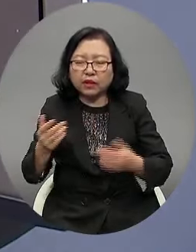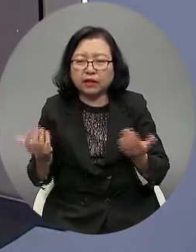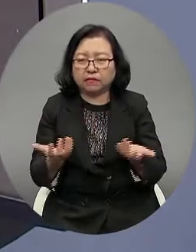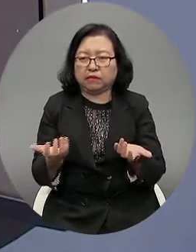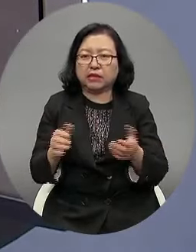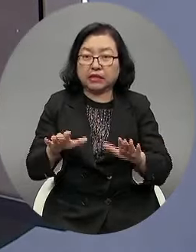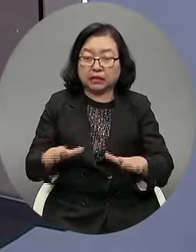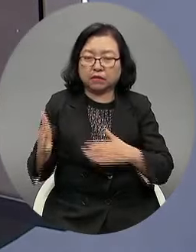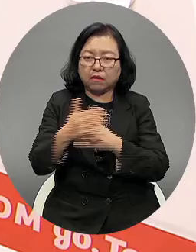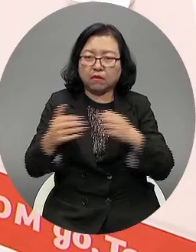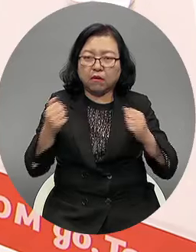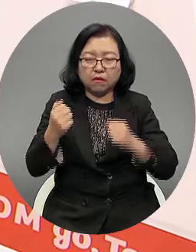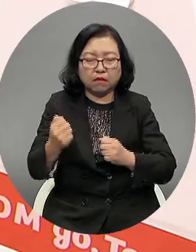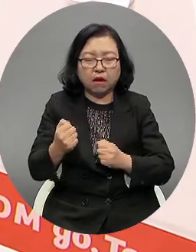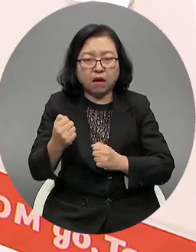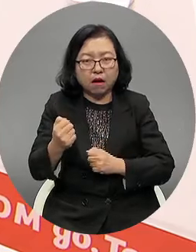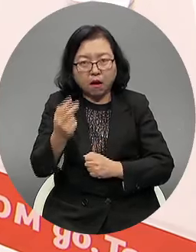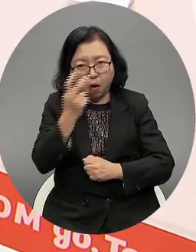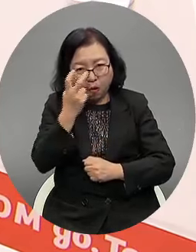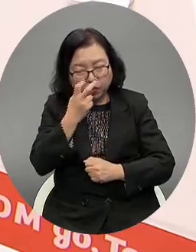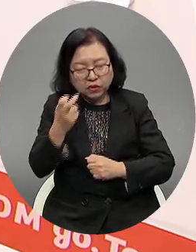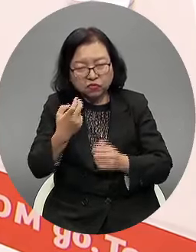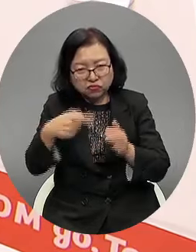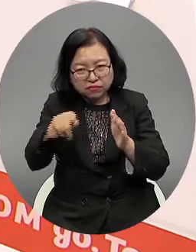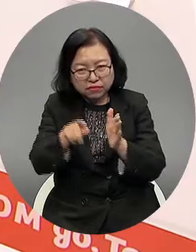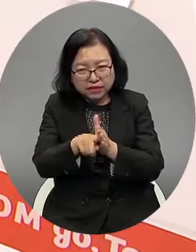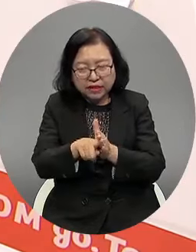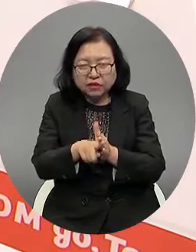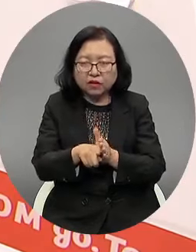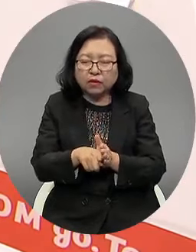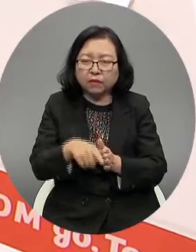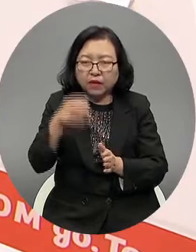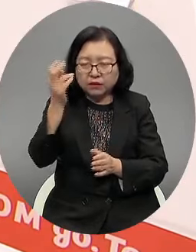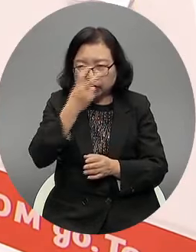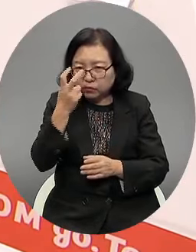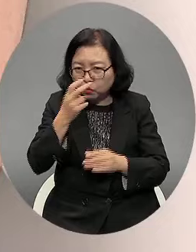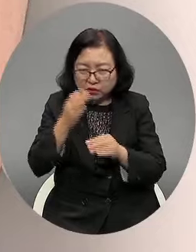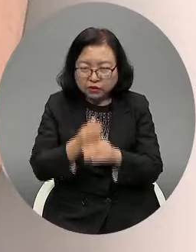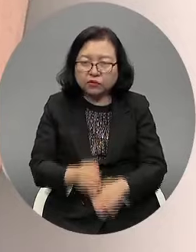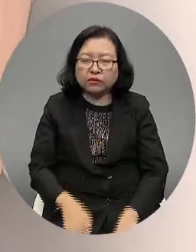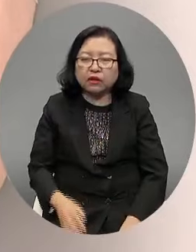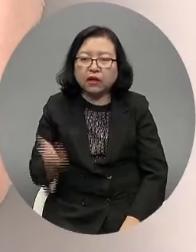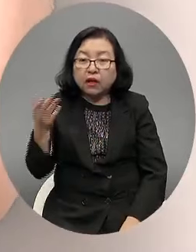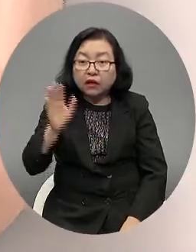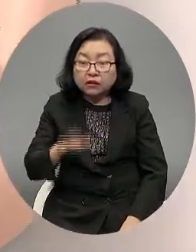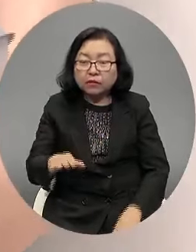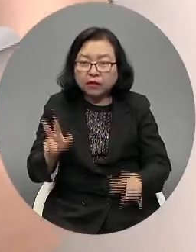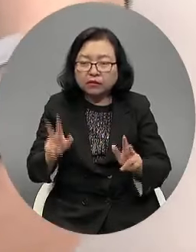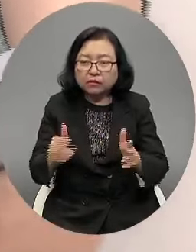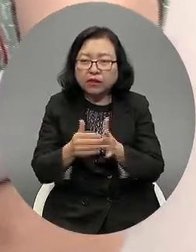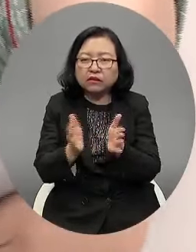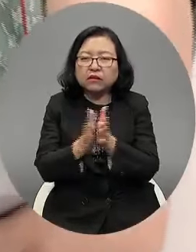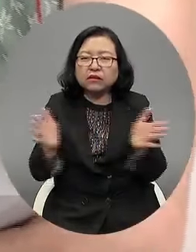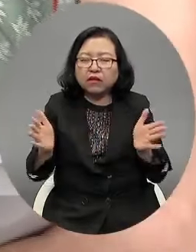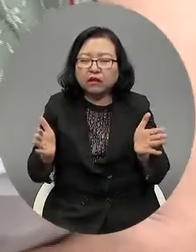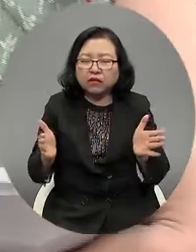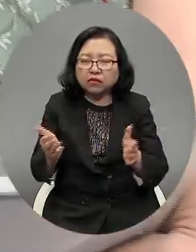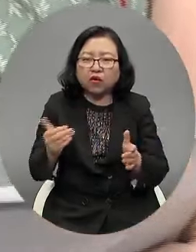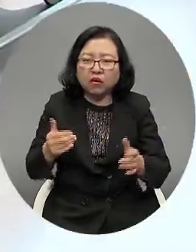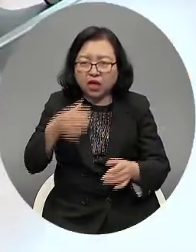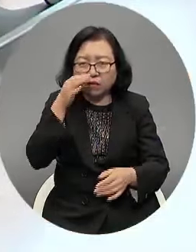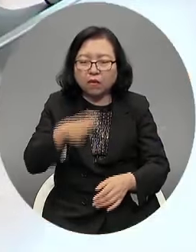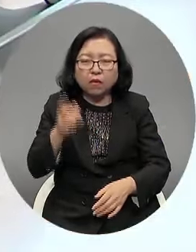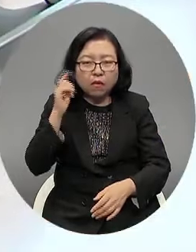건강검진도 가능하도록 타당성 조사도 진행 중입니다. 하지만 개원까지 쉽지 않았습니다. 애초 공약과 달리